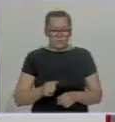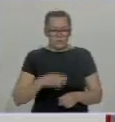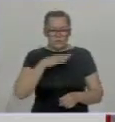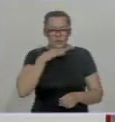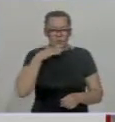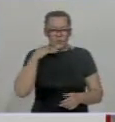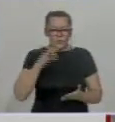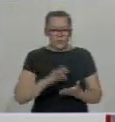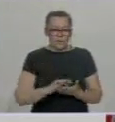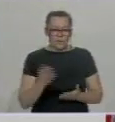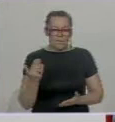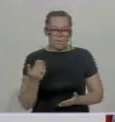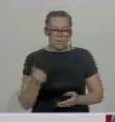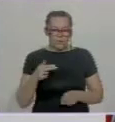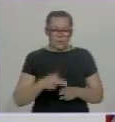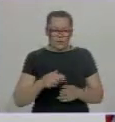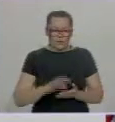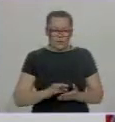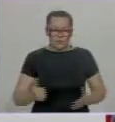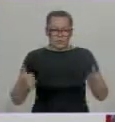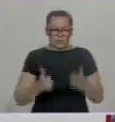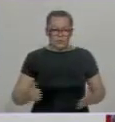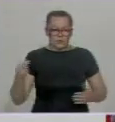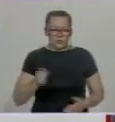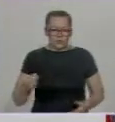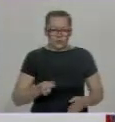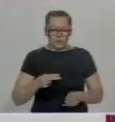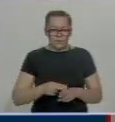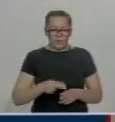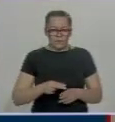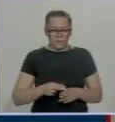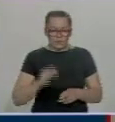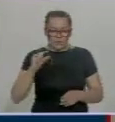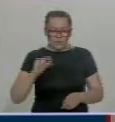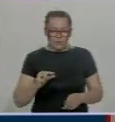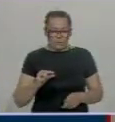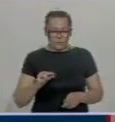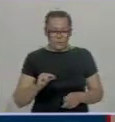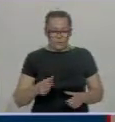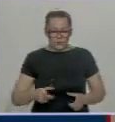un deficit de 44 de medici și 68 de asistente. Cel mai mic deficit de personal